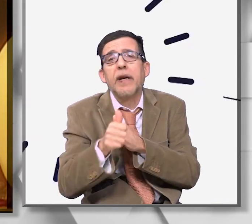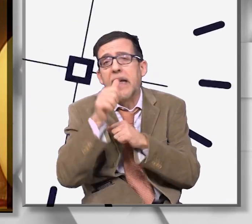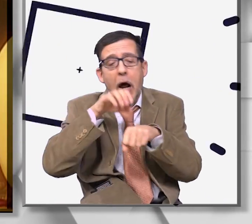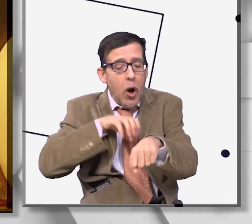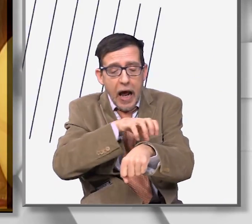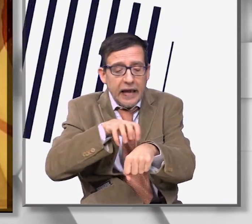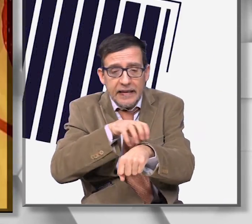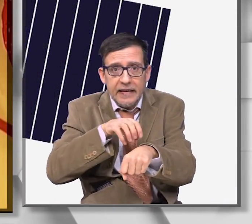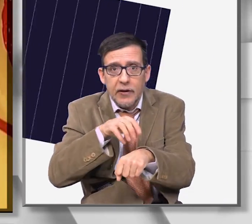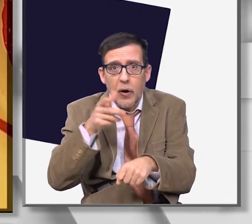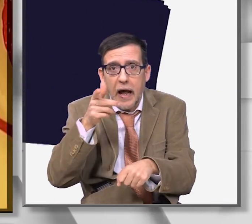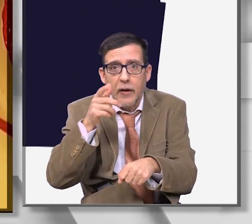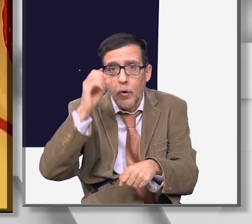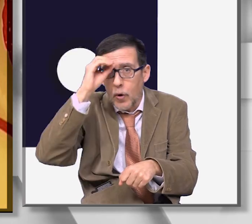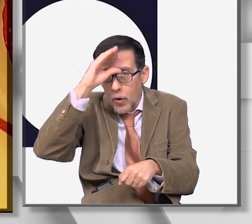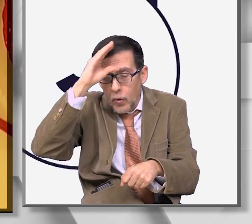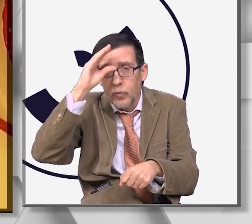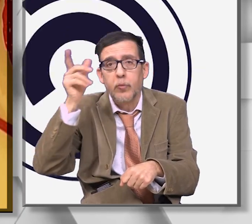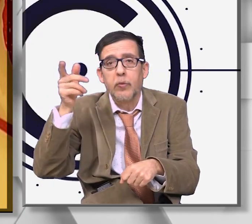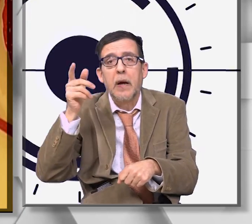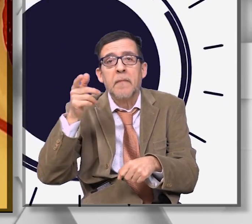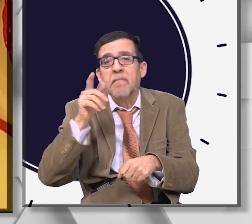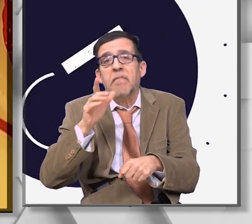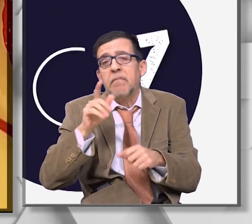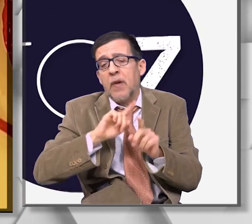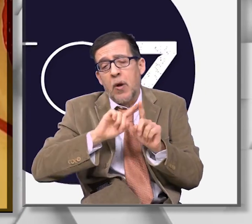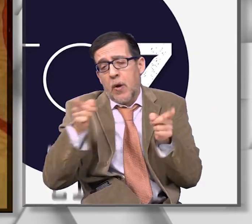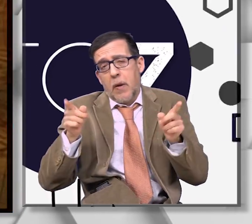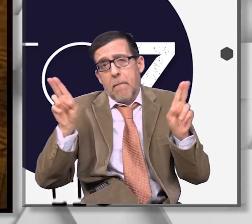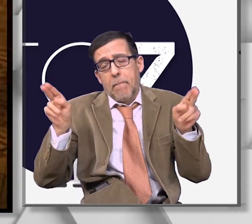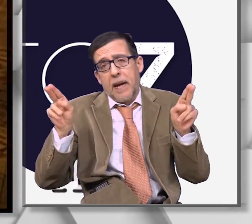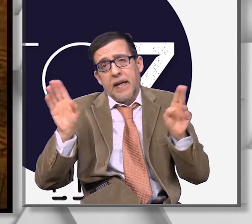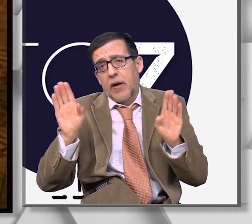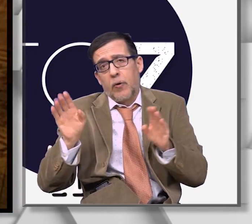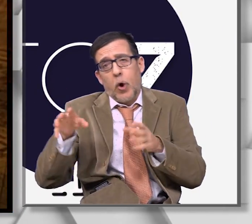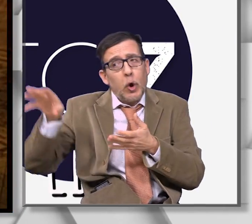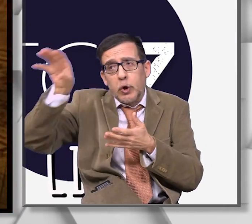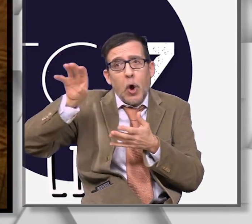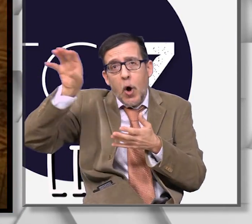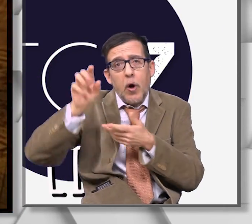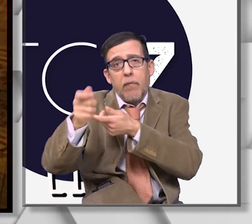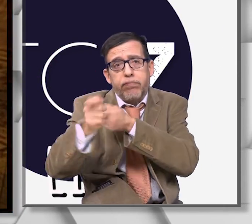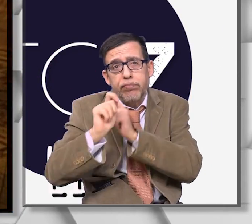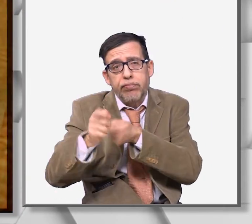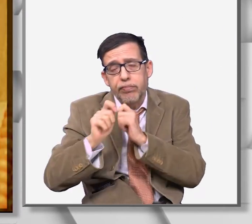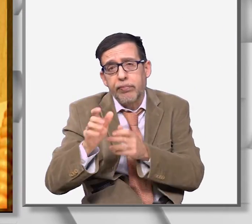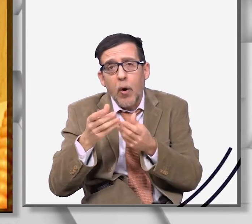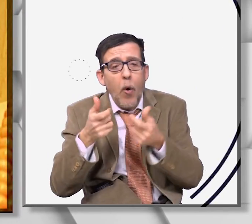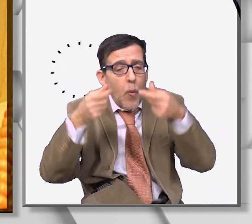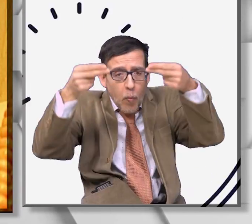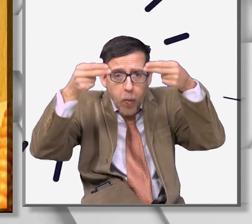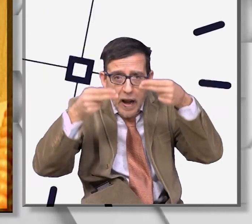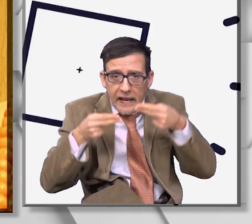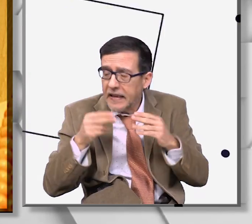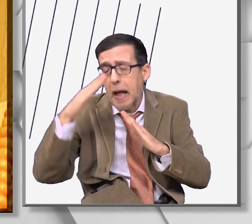dell'agricoltura con proprio decreto determina la durata dei periodi pesca alle zone nelle quali esercitarla ma anche la quantità massima di